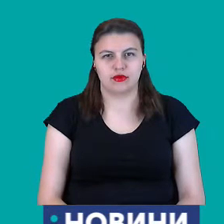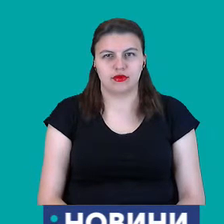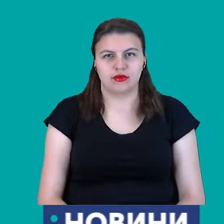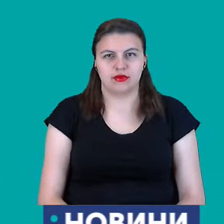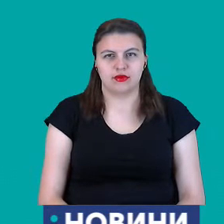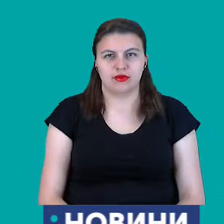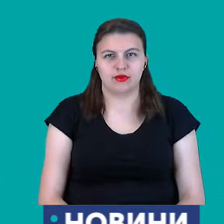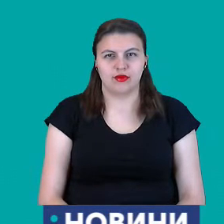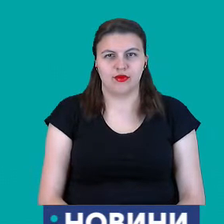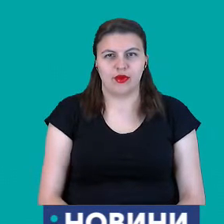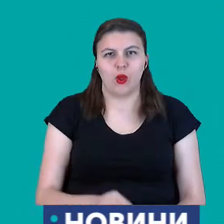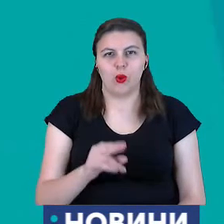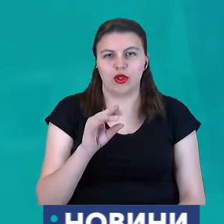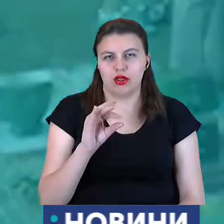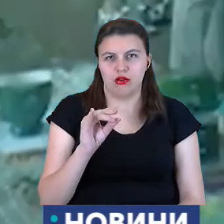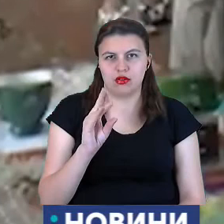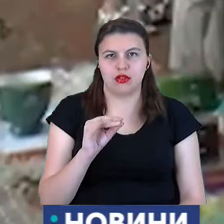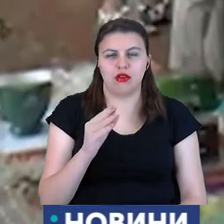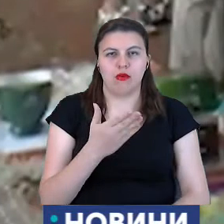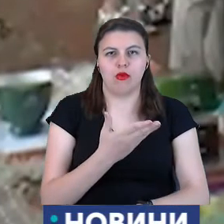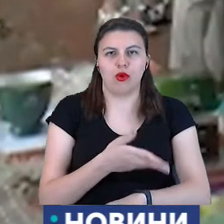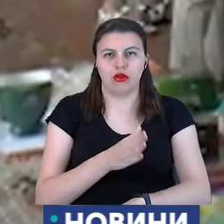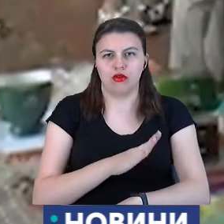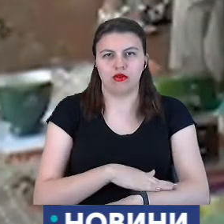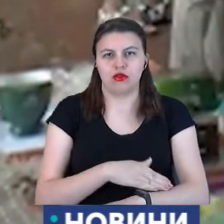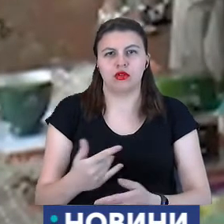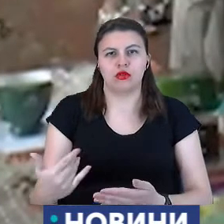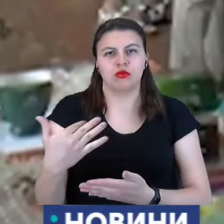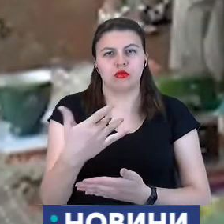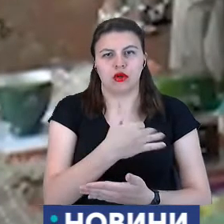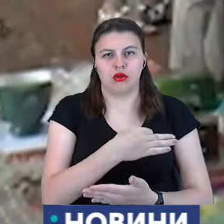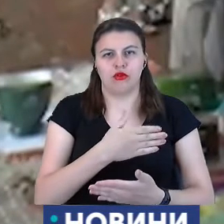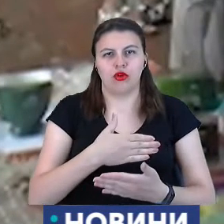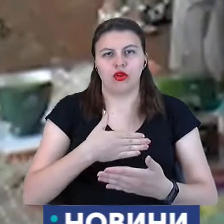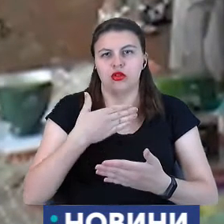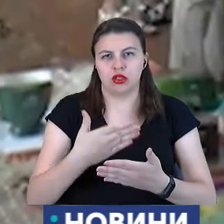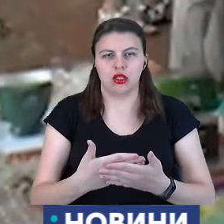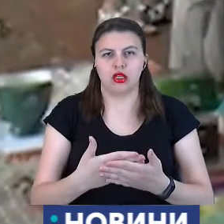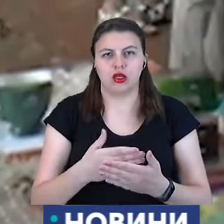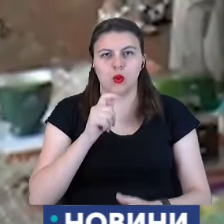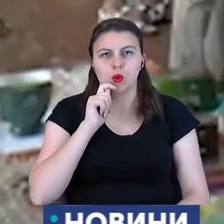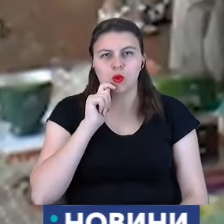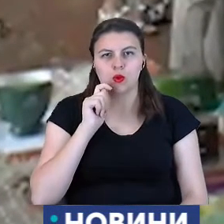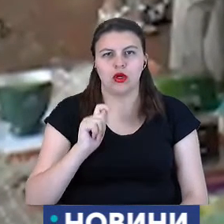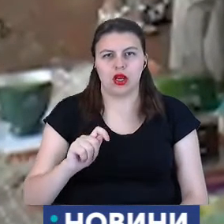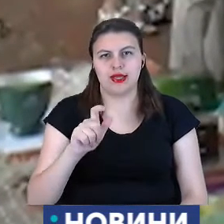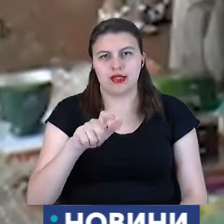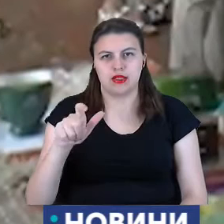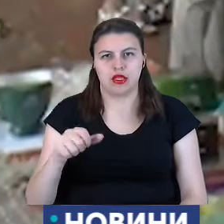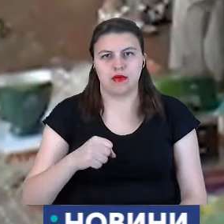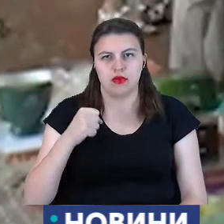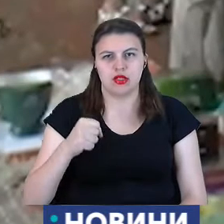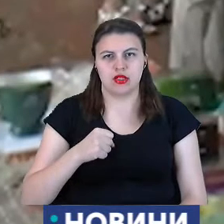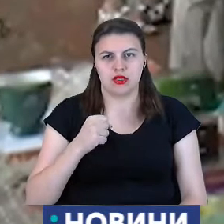У Диканці на Полтавщині волонтери зібрали допомогу українським бійцям. На передову найближчим часом повезуть власноруч виготовлені